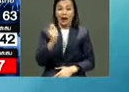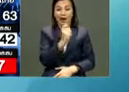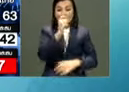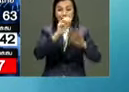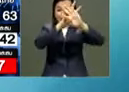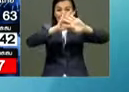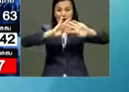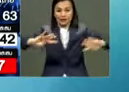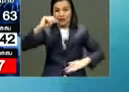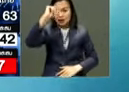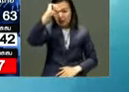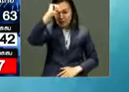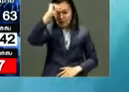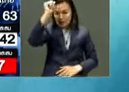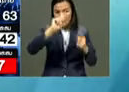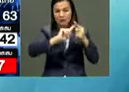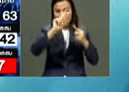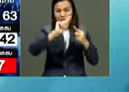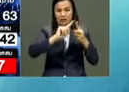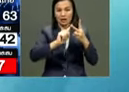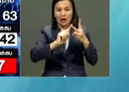นะครับก็เดี๋ยวผมจะมีข่าวทางด้านเกาหลีเพิ่มเติมขึ้นมาเพราะว่าจากอิแทวอนนี่แหละครับก็ยังทำให้มีตัวเลขตัวนี้เพิ่มขึ้นมากลุ่มประเทศของอาเซียนแล้วก็เอเชียนะครับอินเดียดับที่1